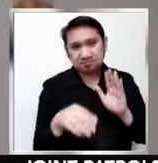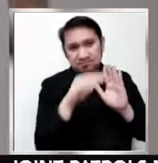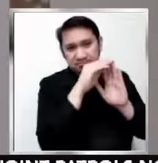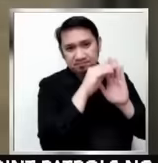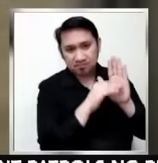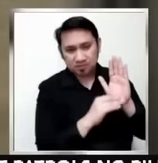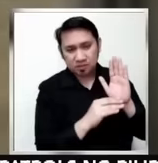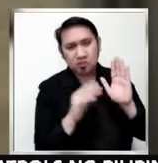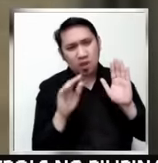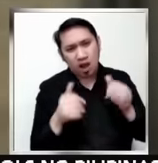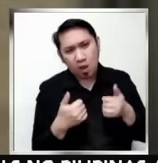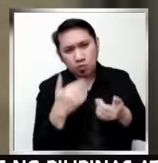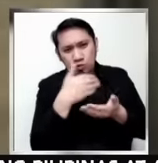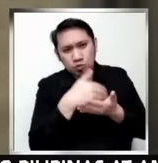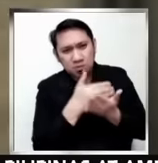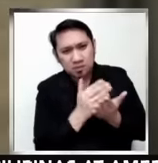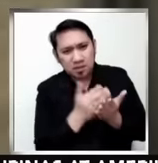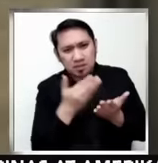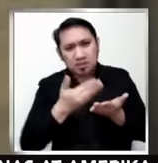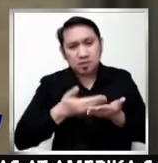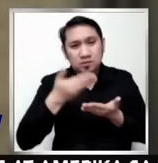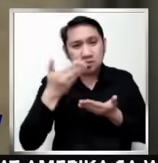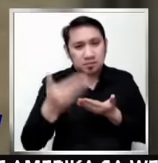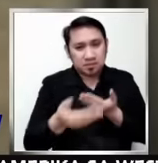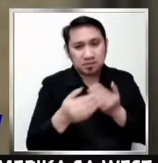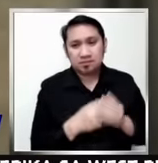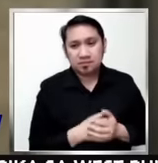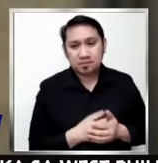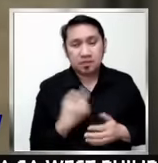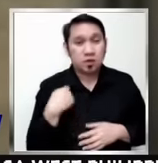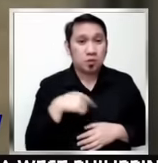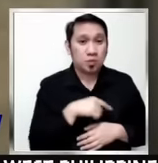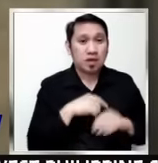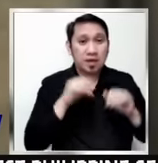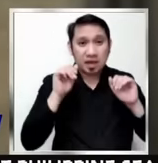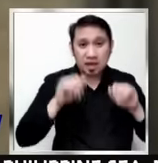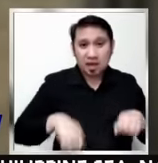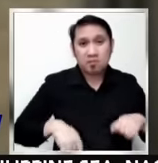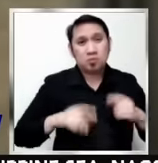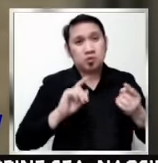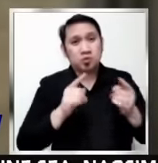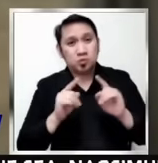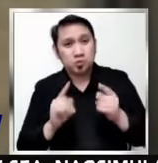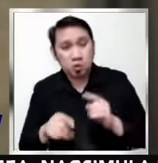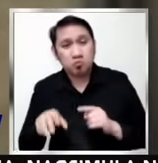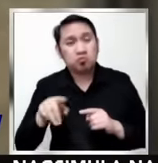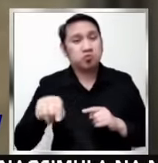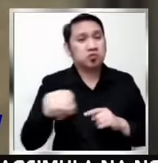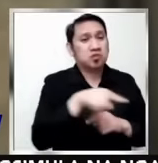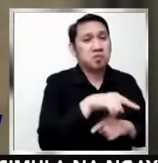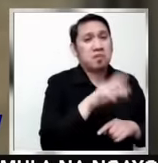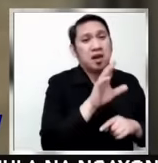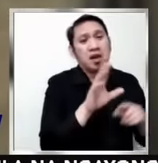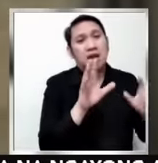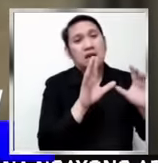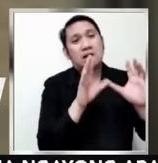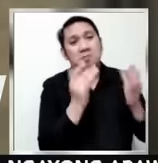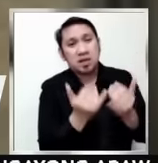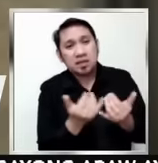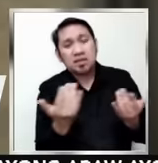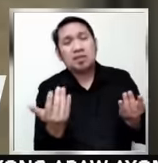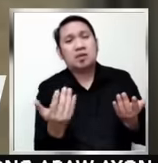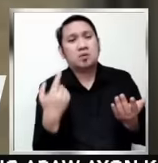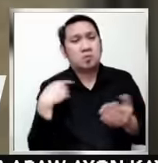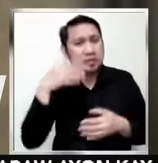pamimili. We were able to talk to manufacturers and retailers and pinakiusapan po natin sila na